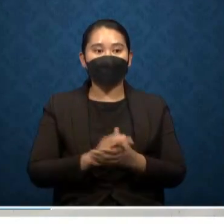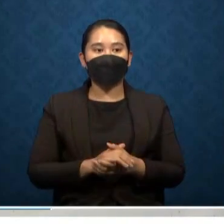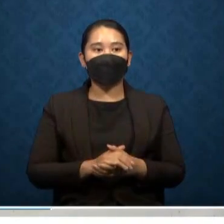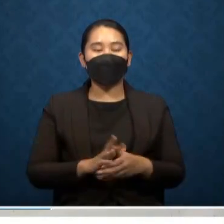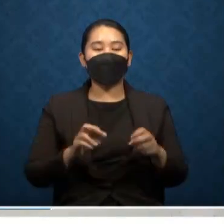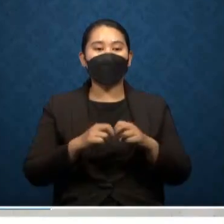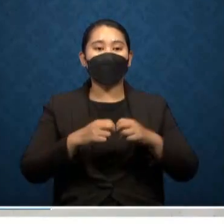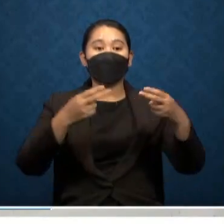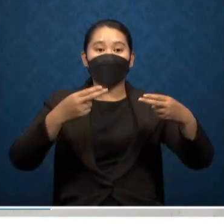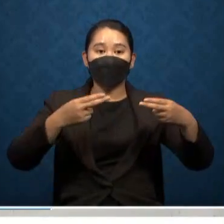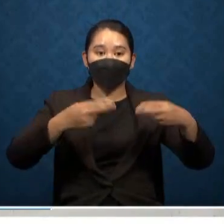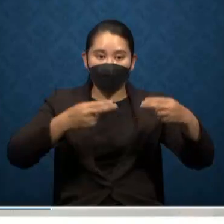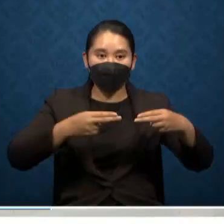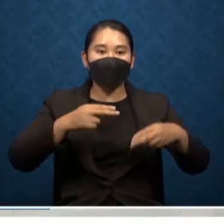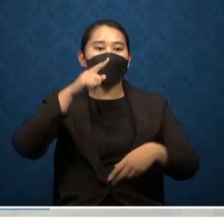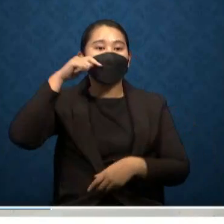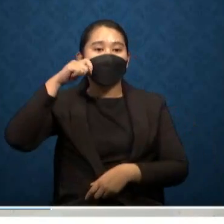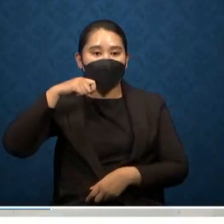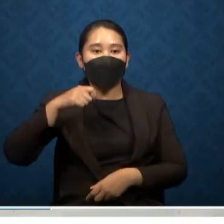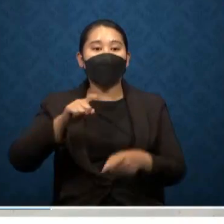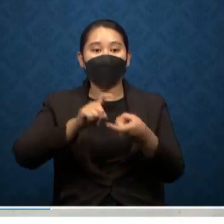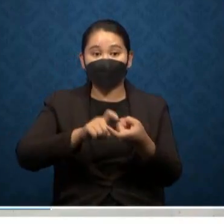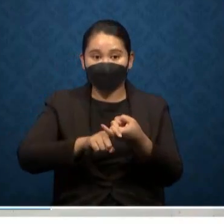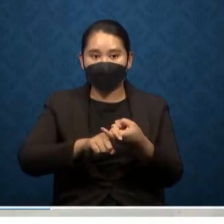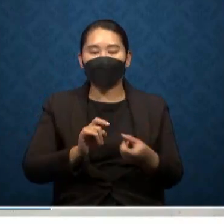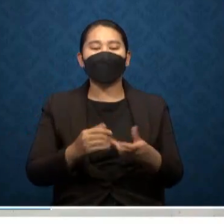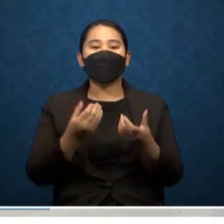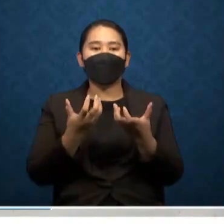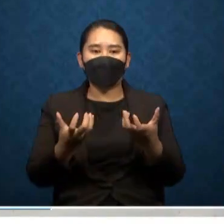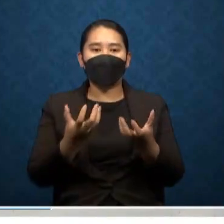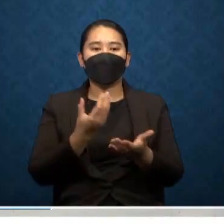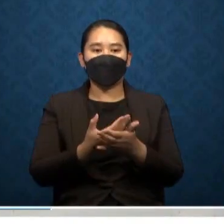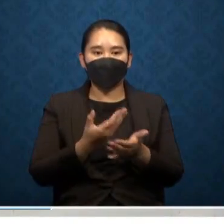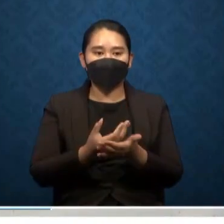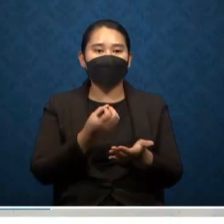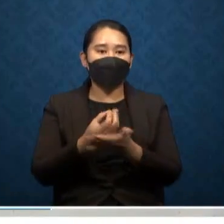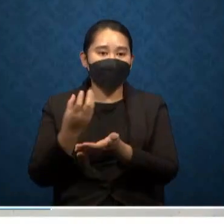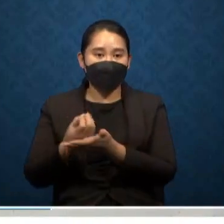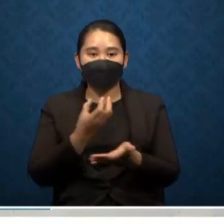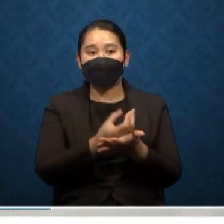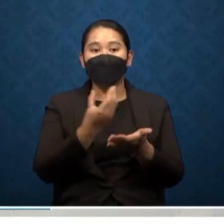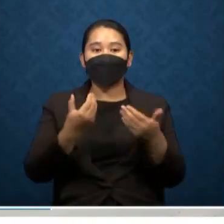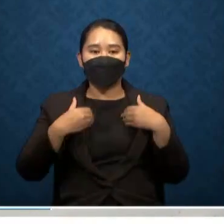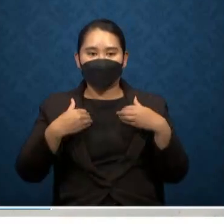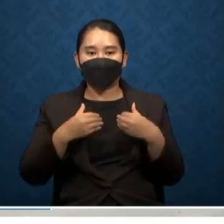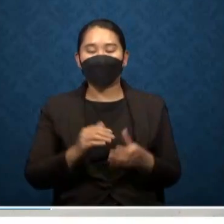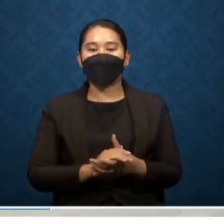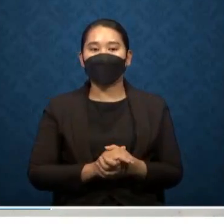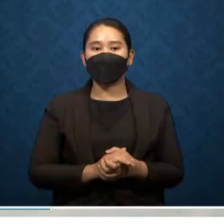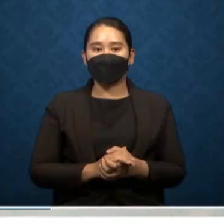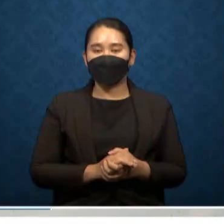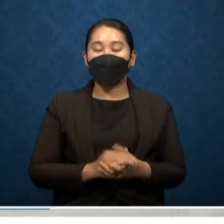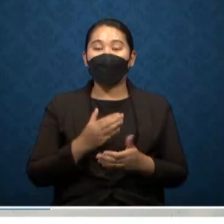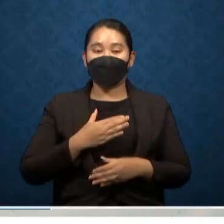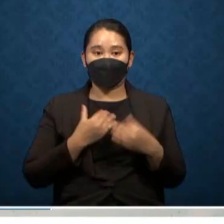สงครามยูเครนรัสเซียบวกกับในเรื่องของราคาพลังงานกับในเรื่องของอาหารที่สูงขึ้นนะครับซึ่งตร